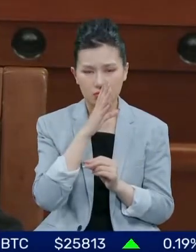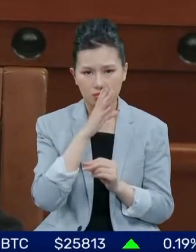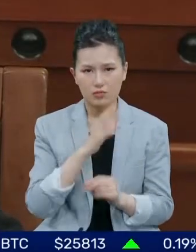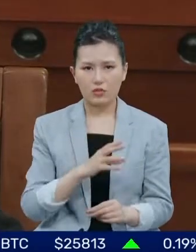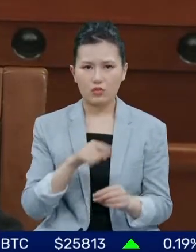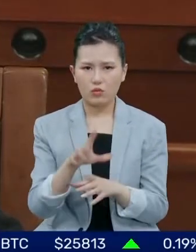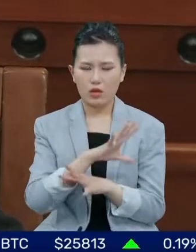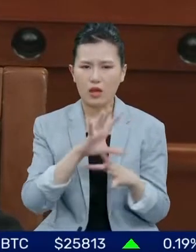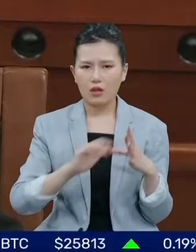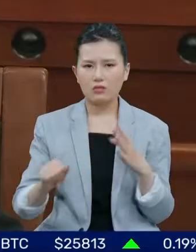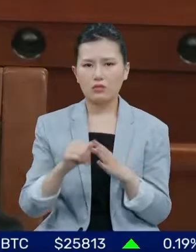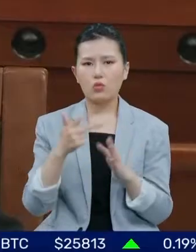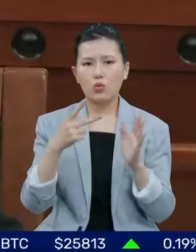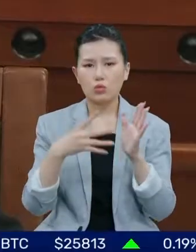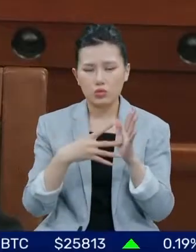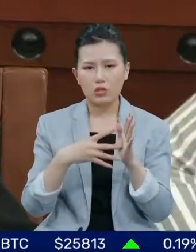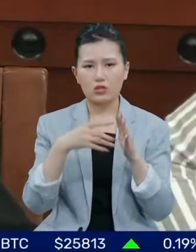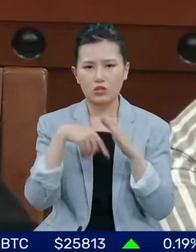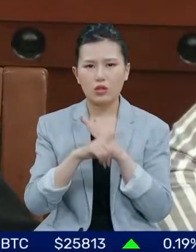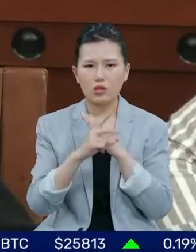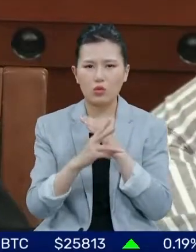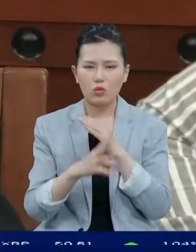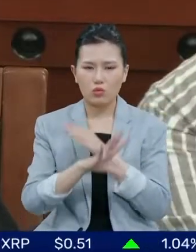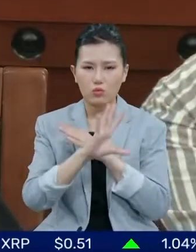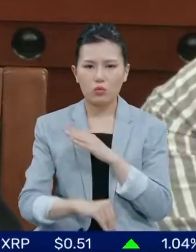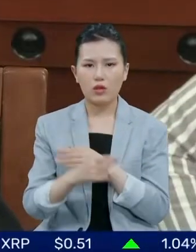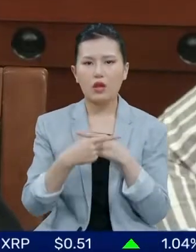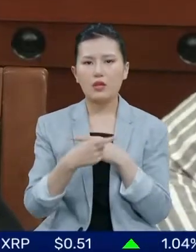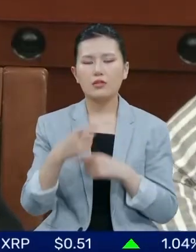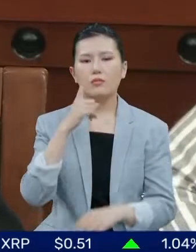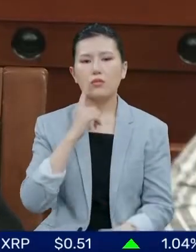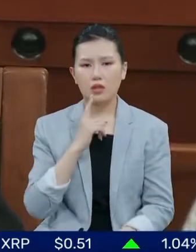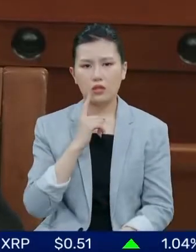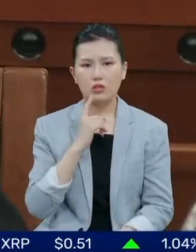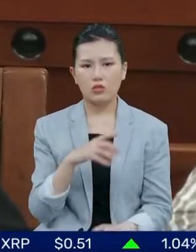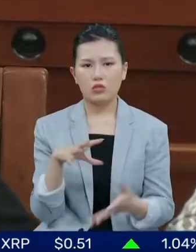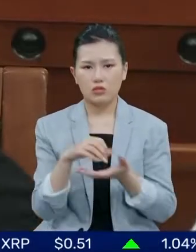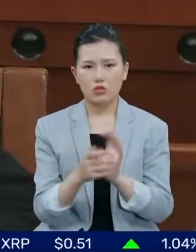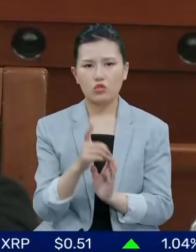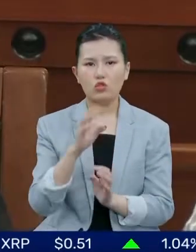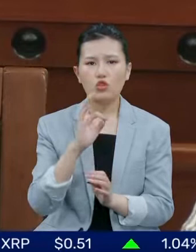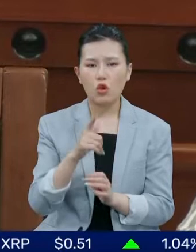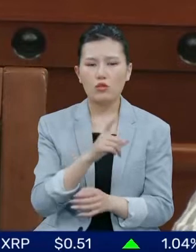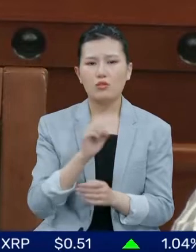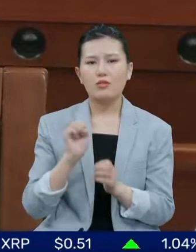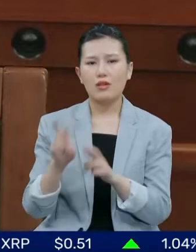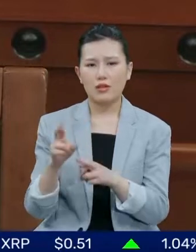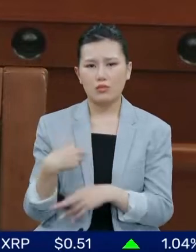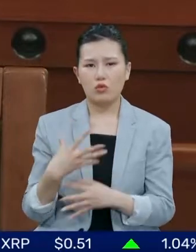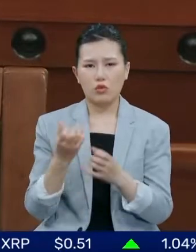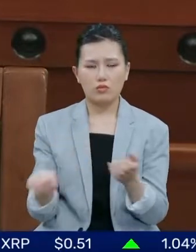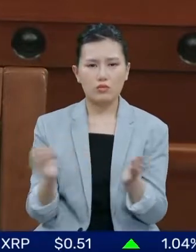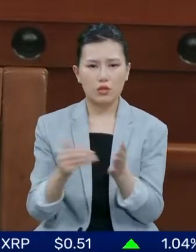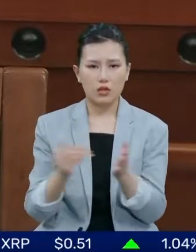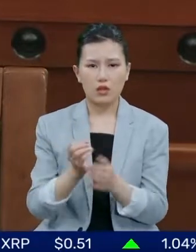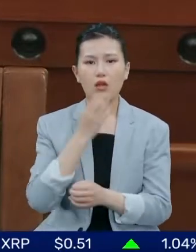нь хасмаар байна. 39-р зүйлийг тэр чигээр нь хасмаар байна. Тэгээд энэ хуулийг бүхлээр нь бол хогийн санд хай гэдэг үгийг бол үнэхээр би олон удаа хэлсэн.